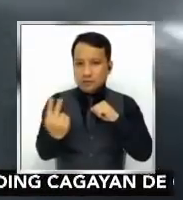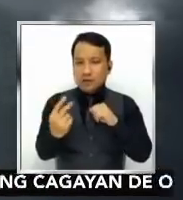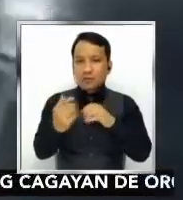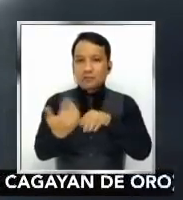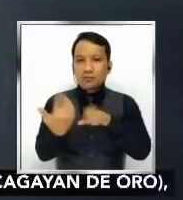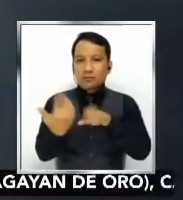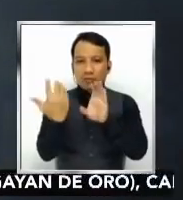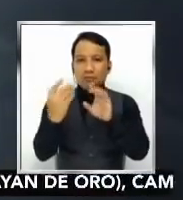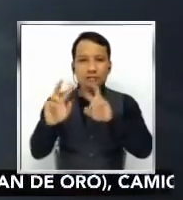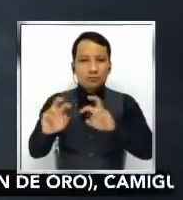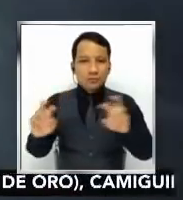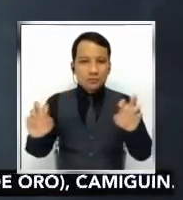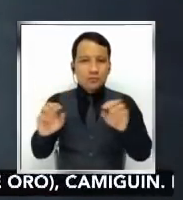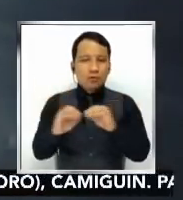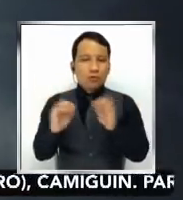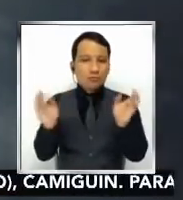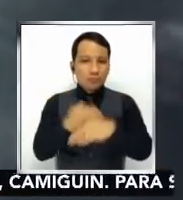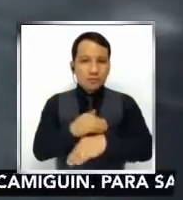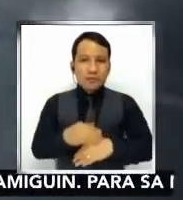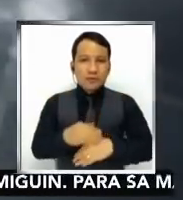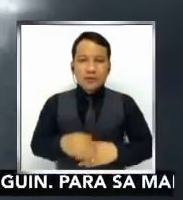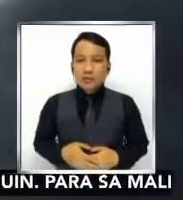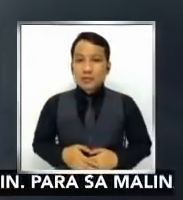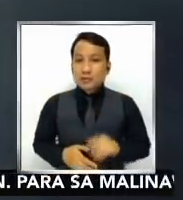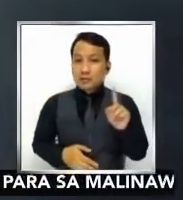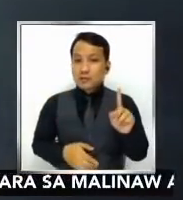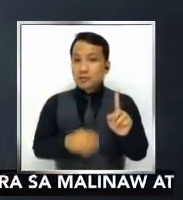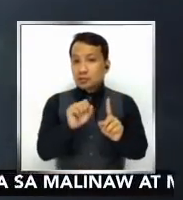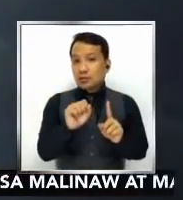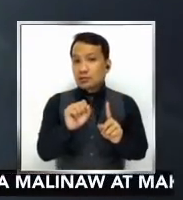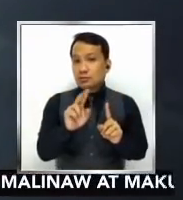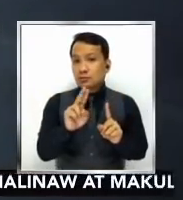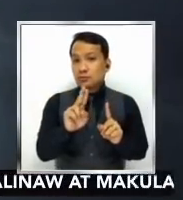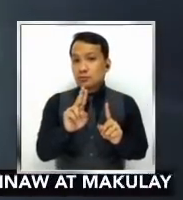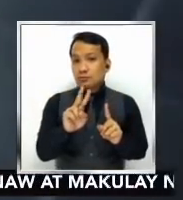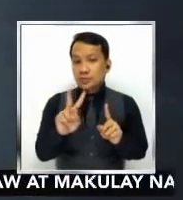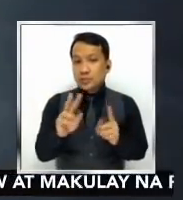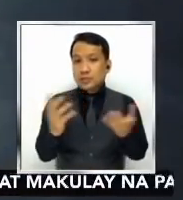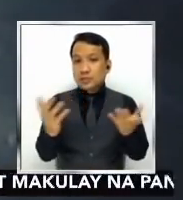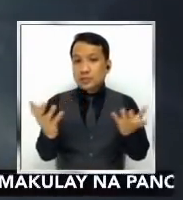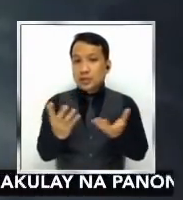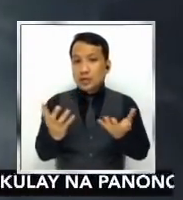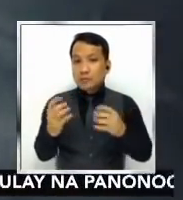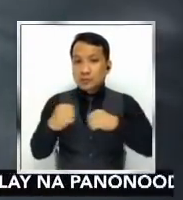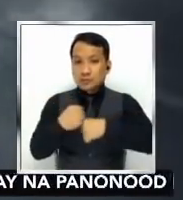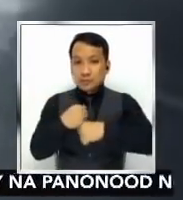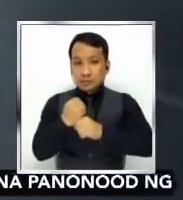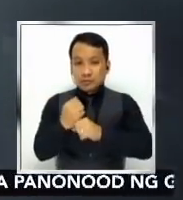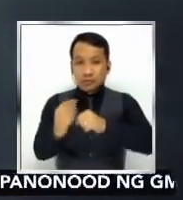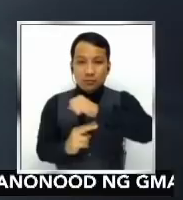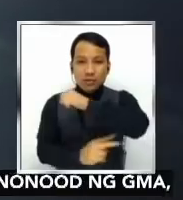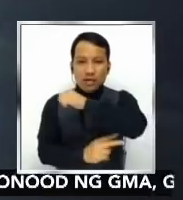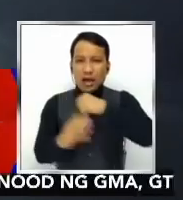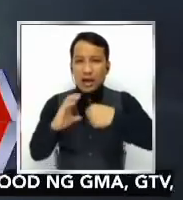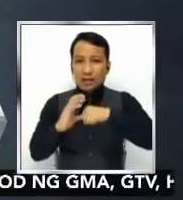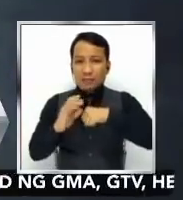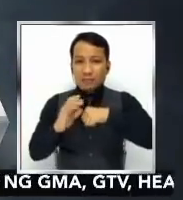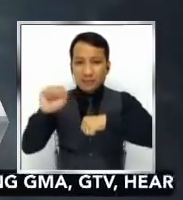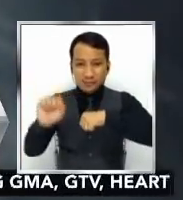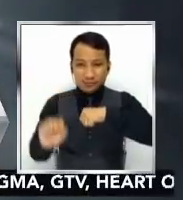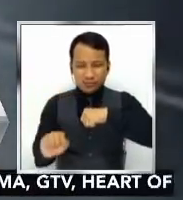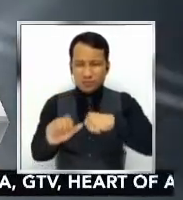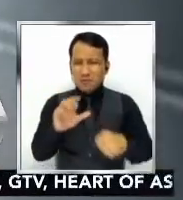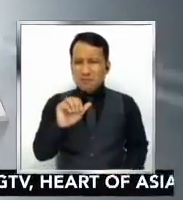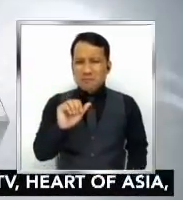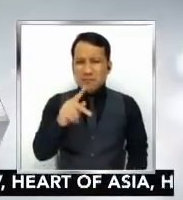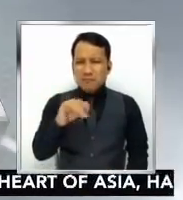Office. Isa namang SUV ang nagdire-diretso at nahulog sa ginagawang tulay sa Pamplona, Camarines Sur. Ayon sa driver, nasilaw siya